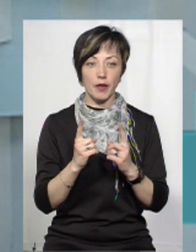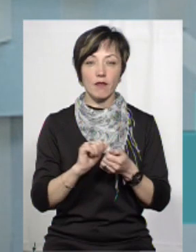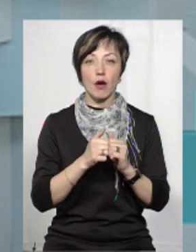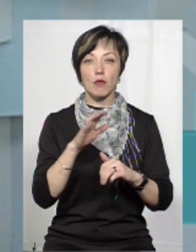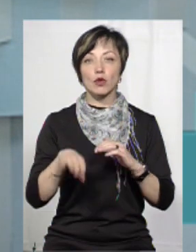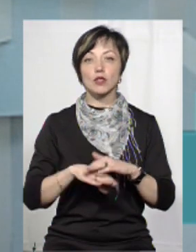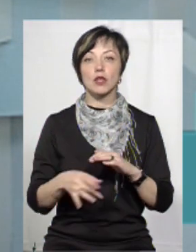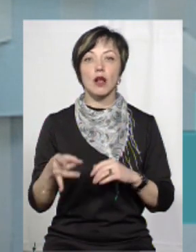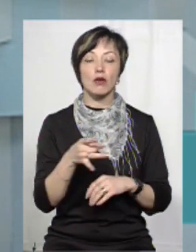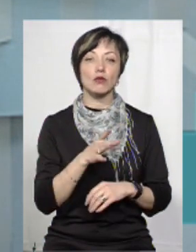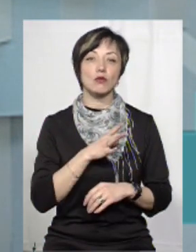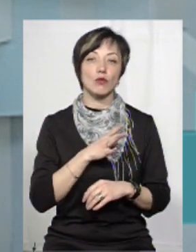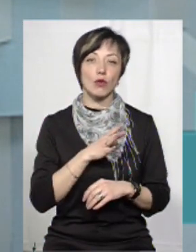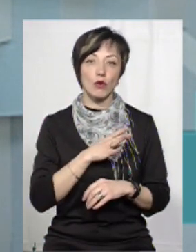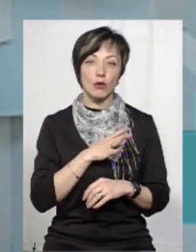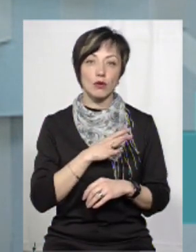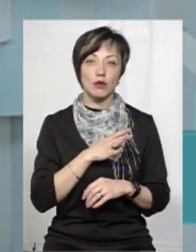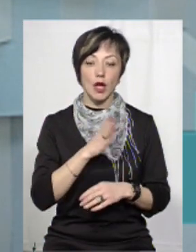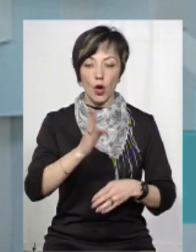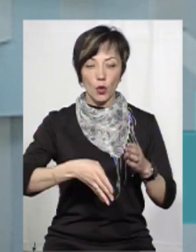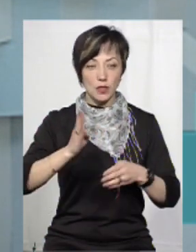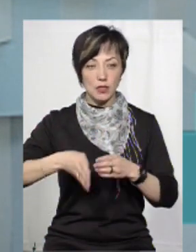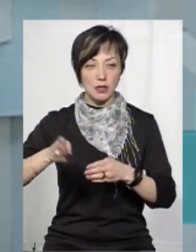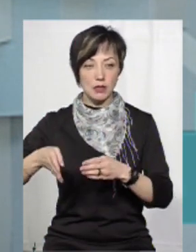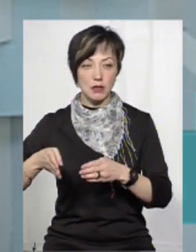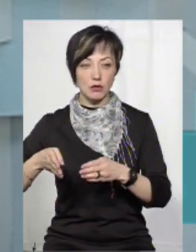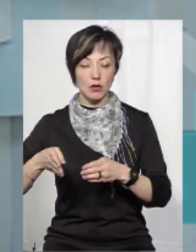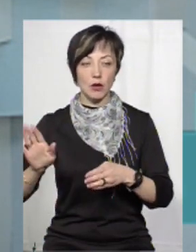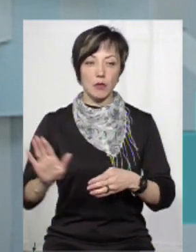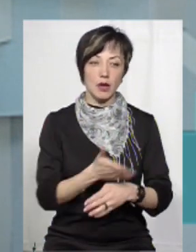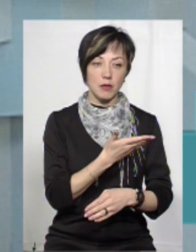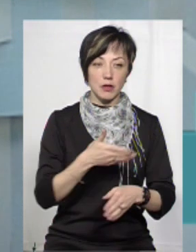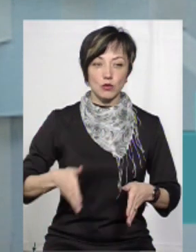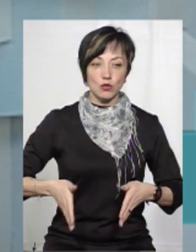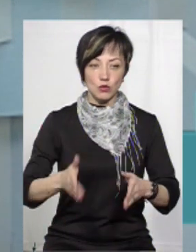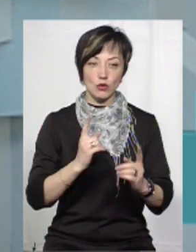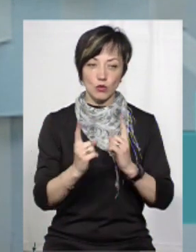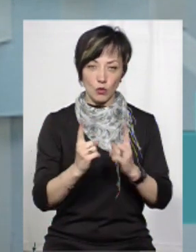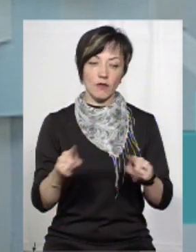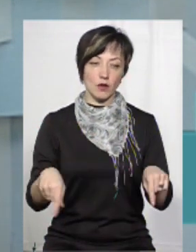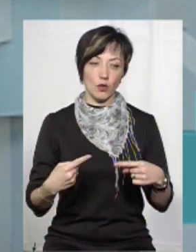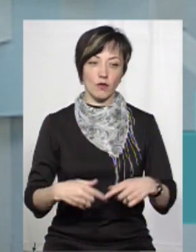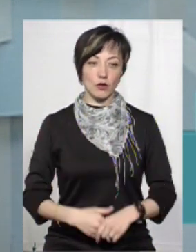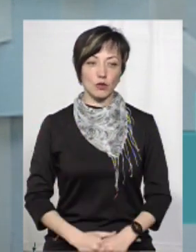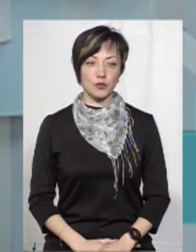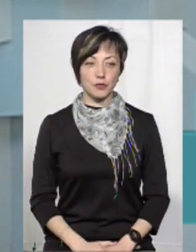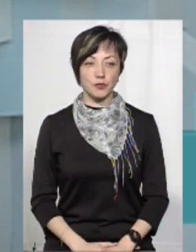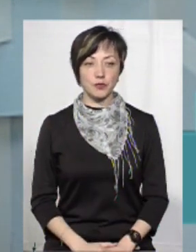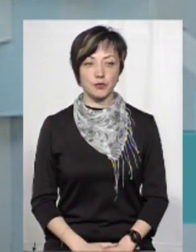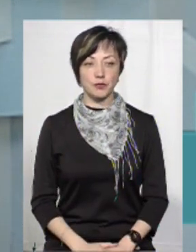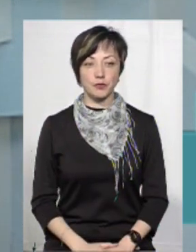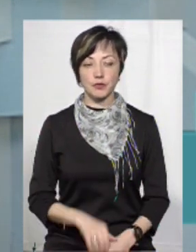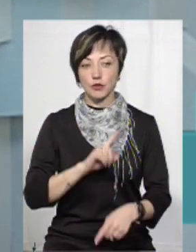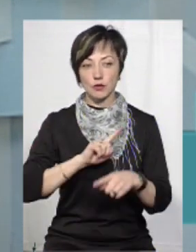в Кам'янець-Подільському районі, було розрізано, було прибрано з проїжджої частини, рух був відновлений, найкоротші